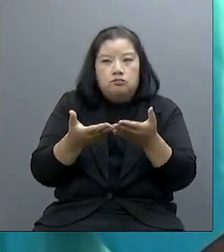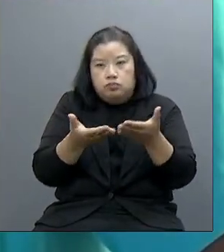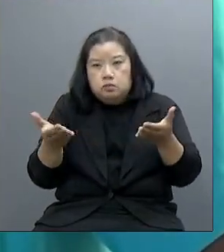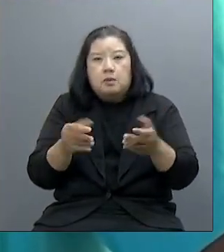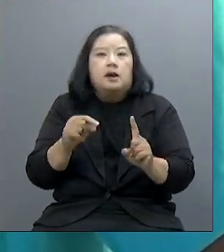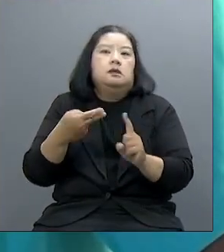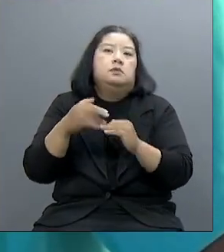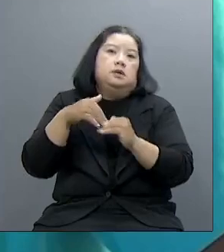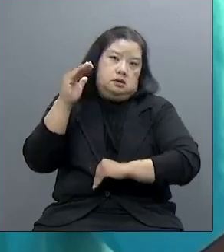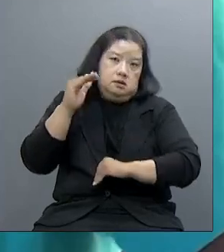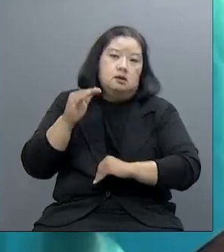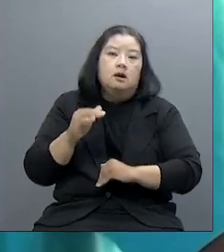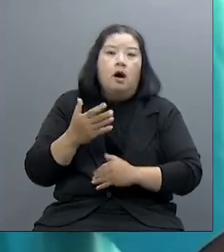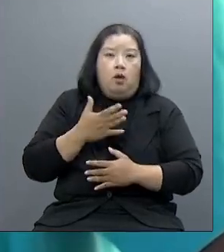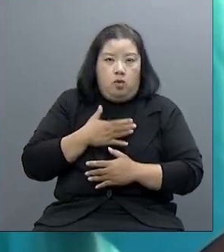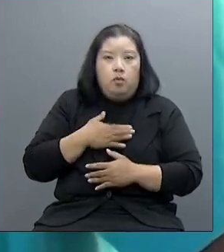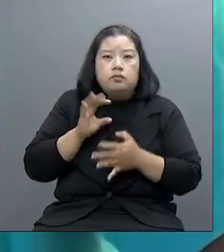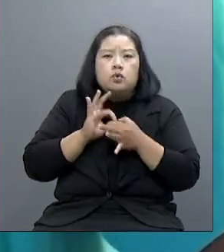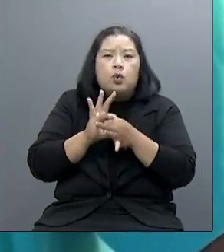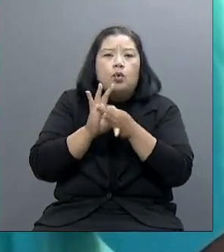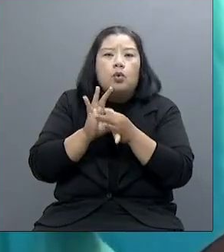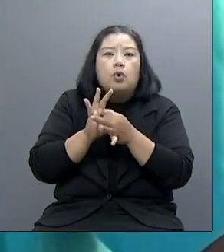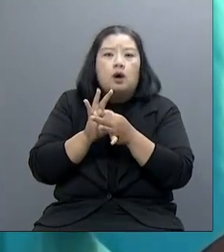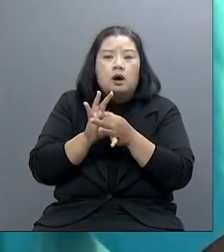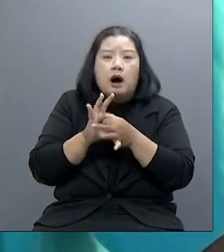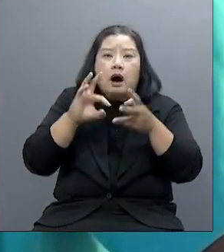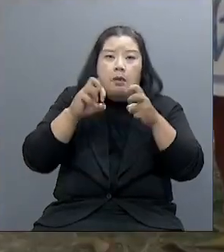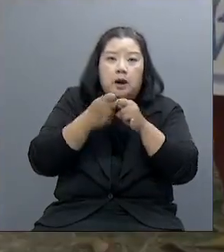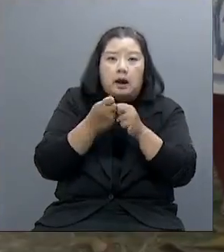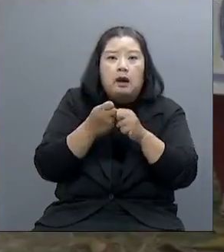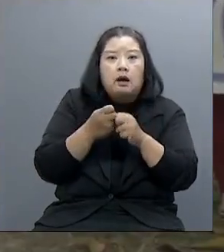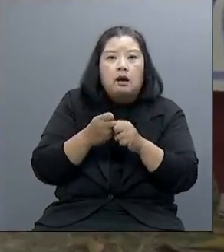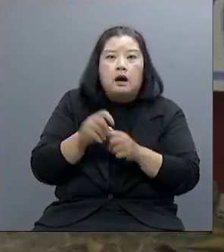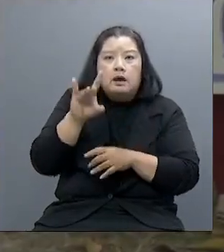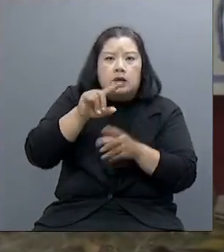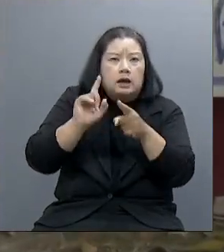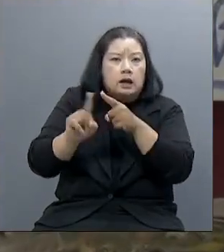องกังวลก็คือว่าเอ้าวิกฤตจะกลับมาอีกครั้งหนึ่ง